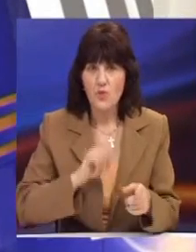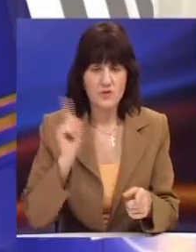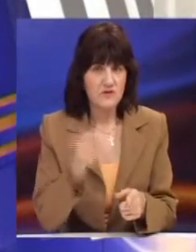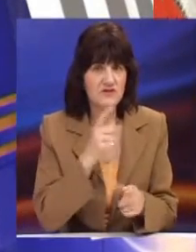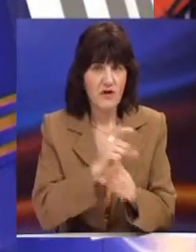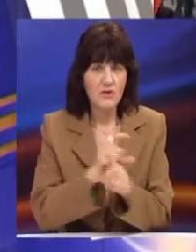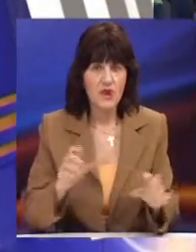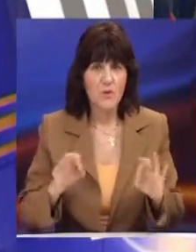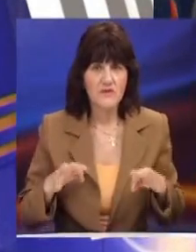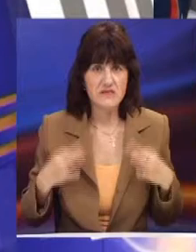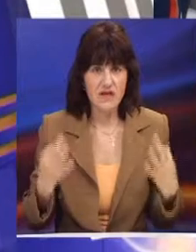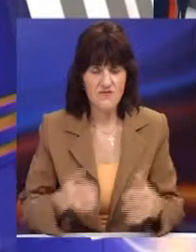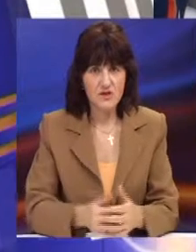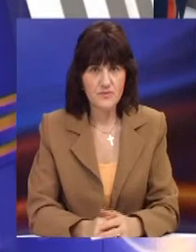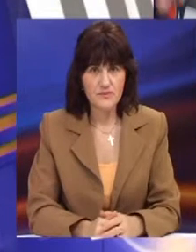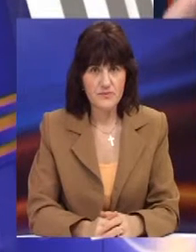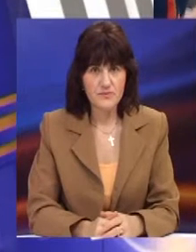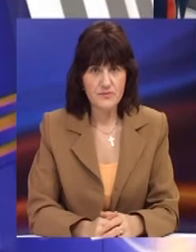domovima zdravlja u celoj Srbiji.